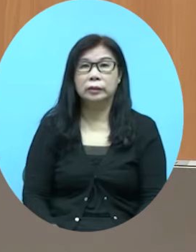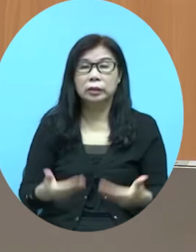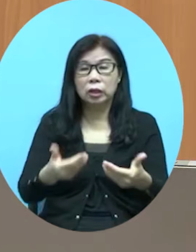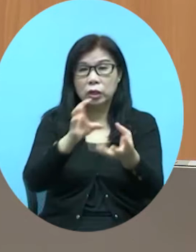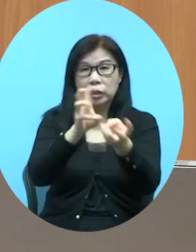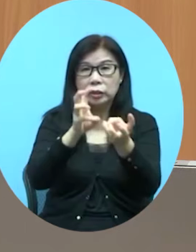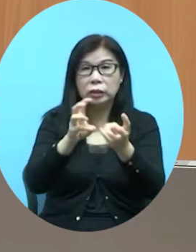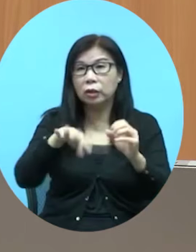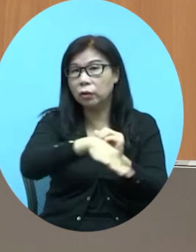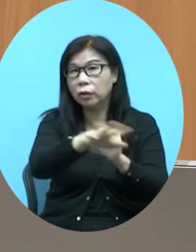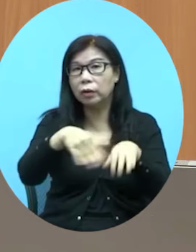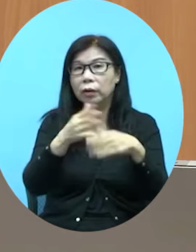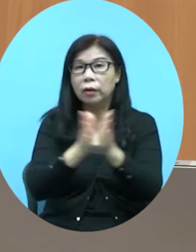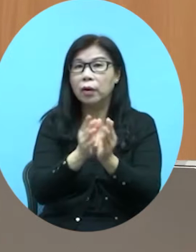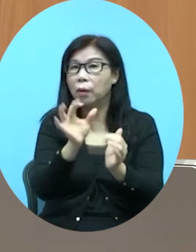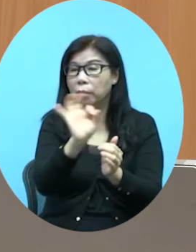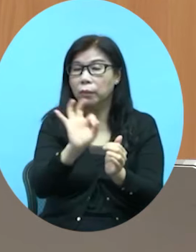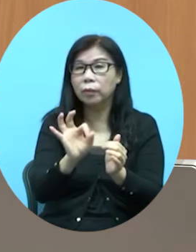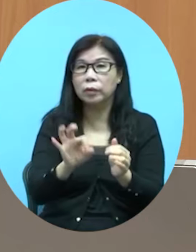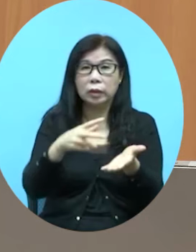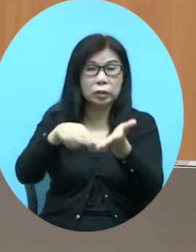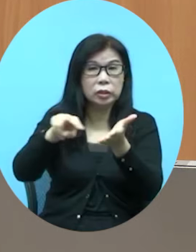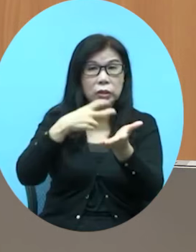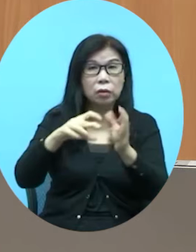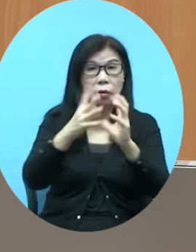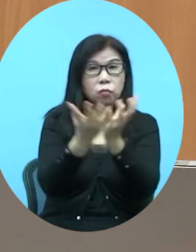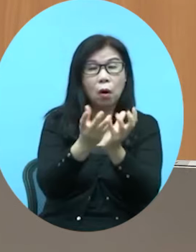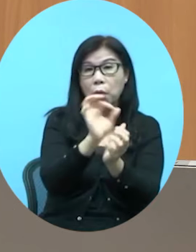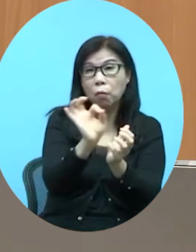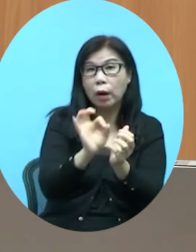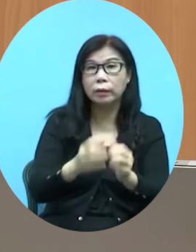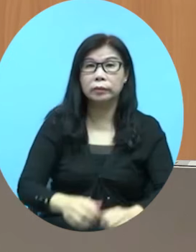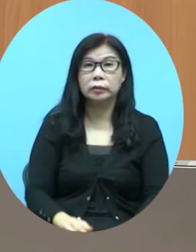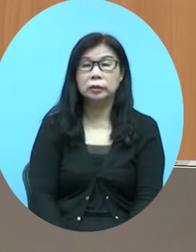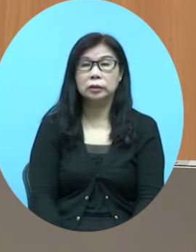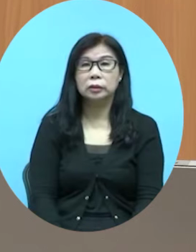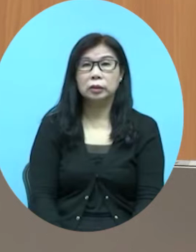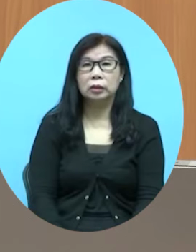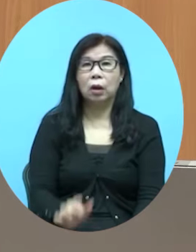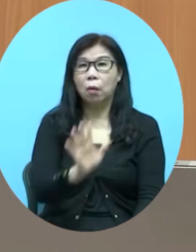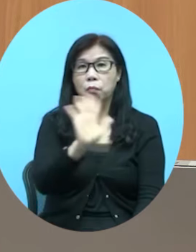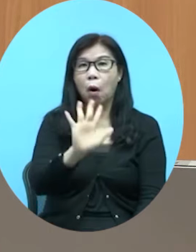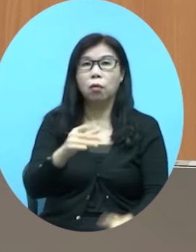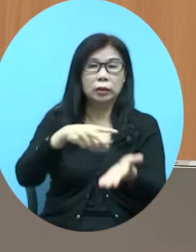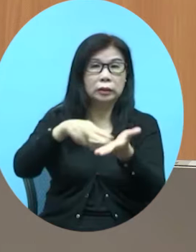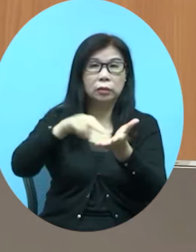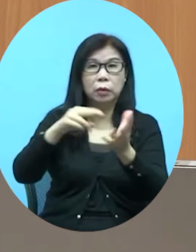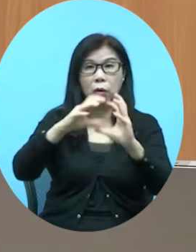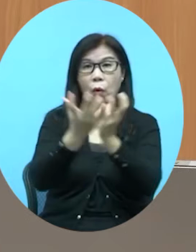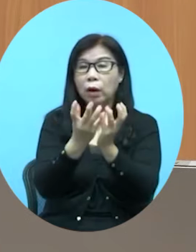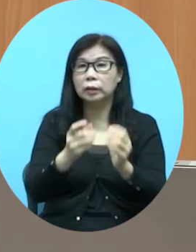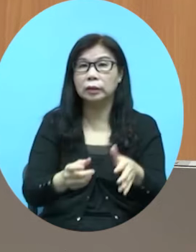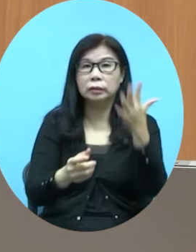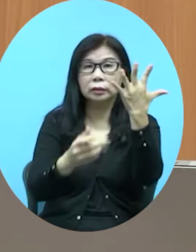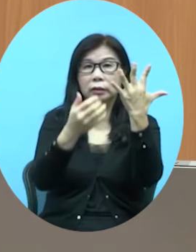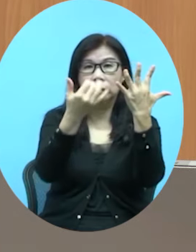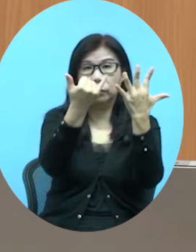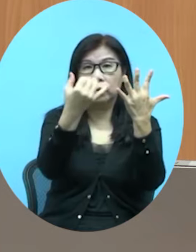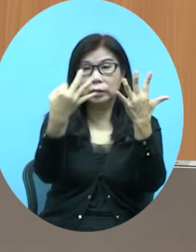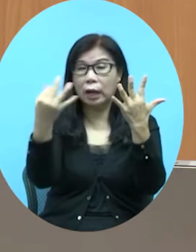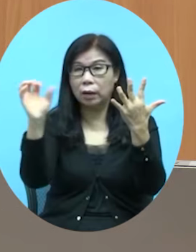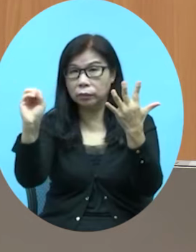哪个中是不是跳舞群组的关联个案哦不是跳舞群组的关联个案是5630